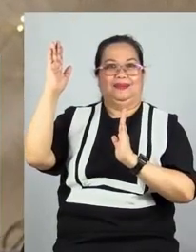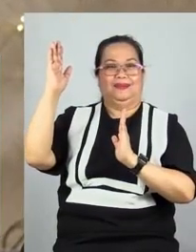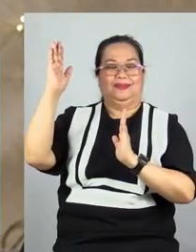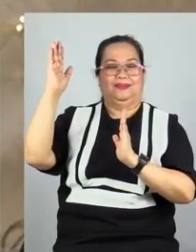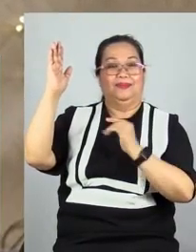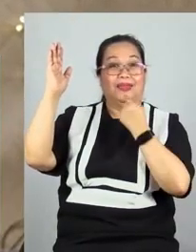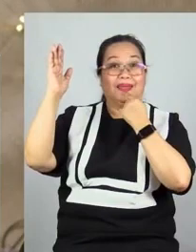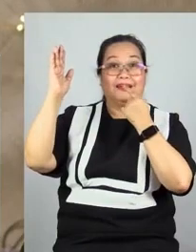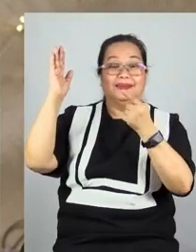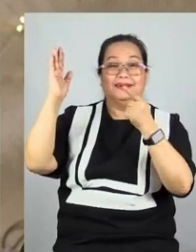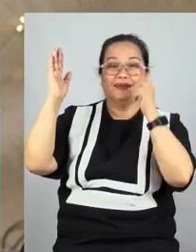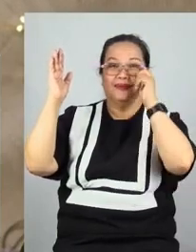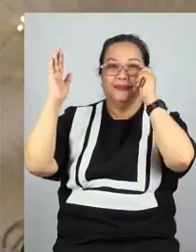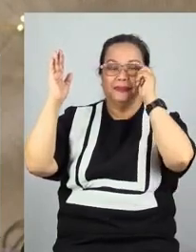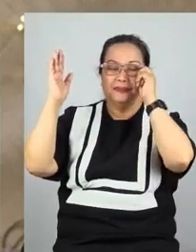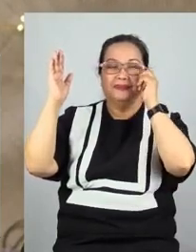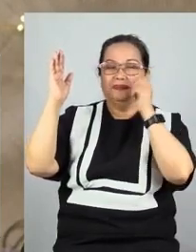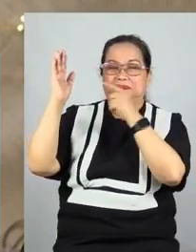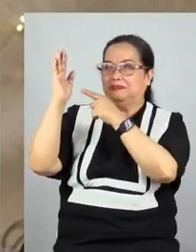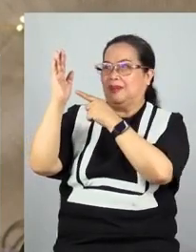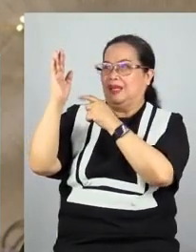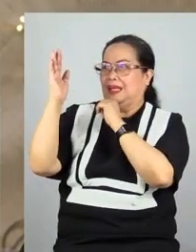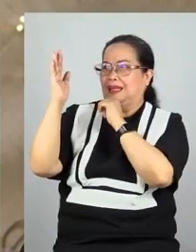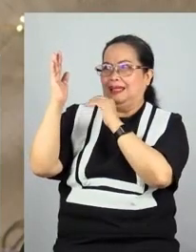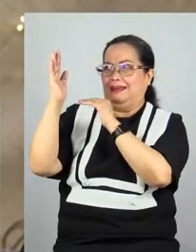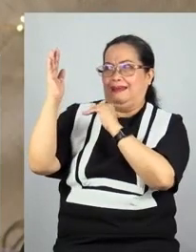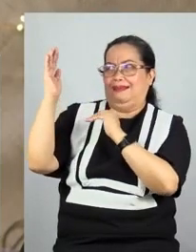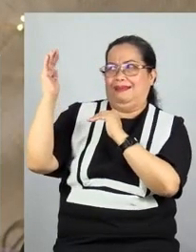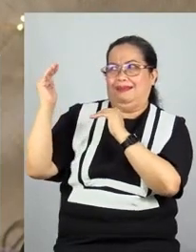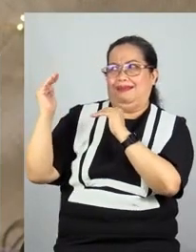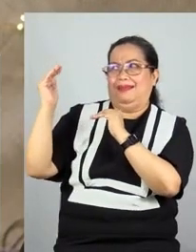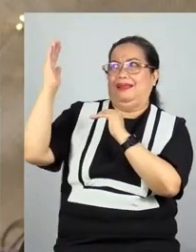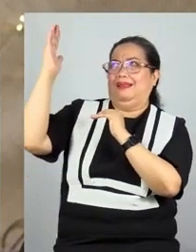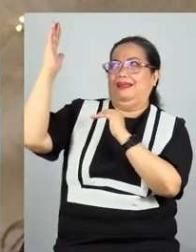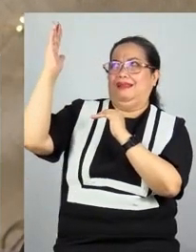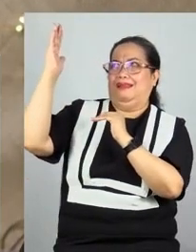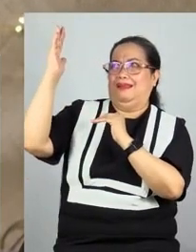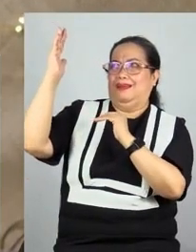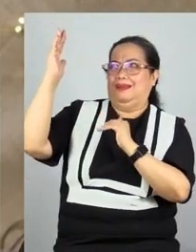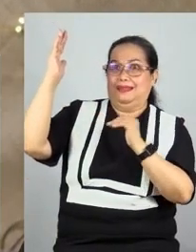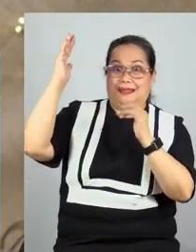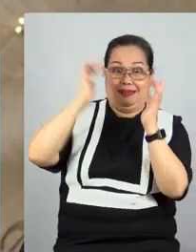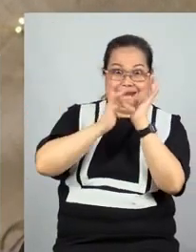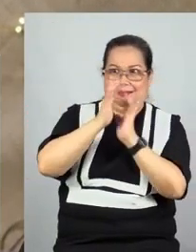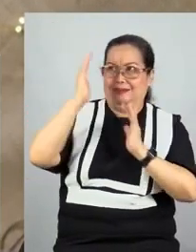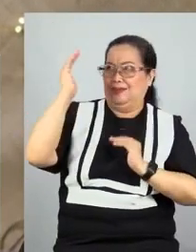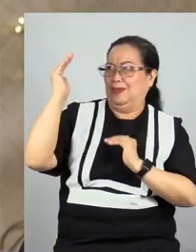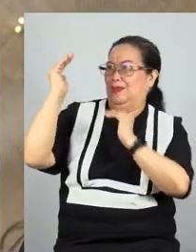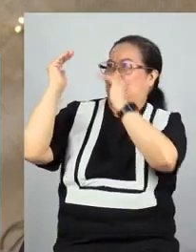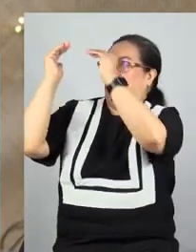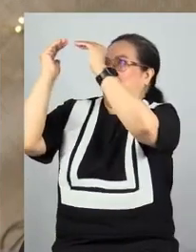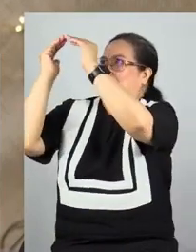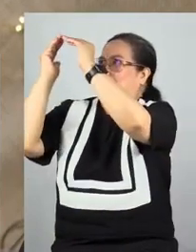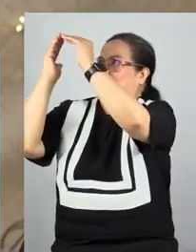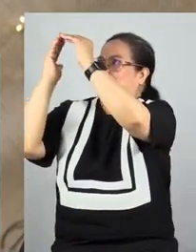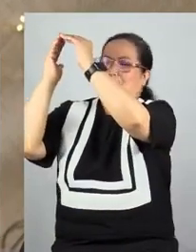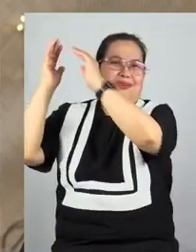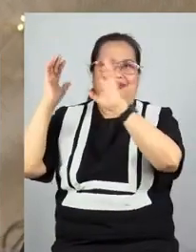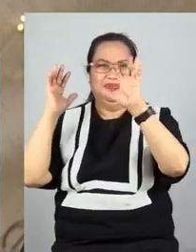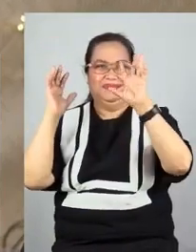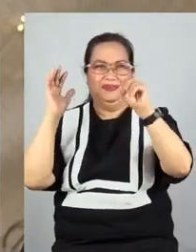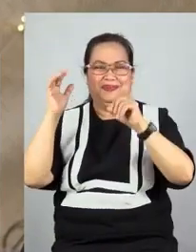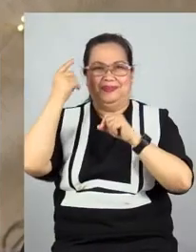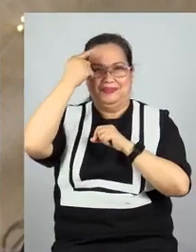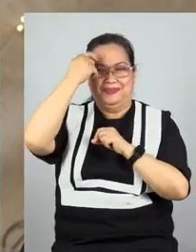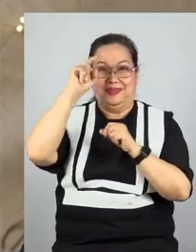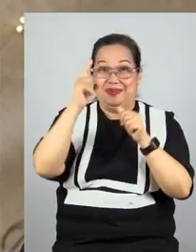Tas sabi dito, He did not count equality with God a thing to be grasped. Kaya alam nyo na yung first